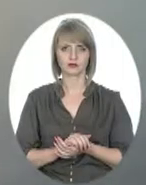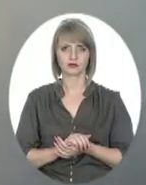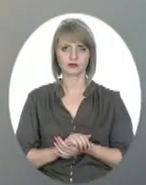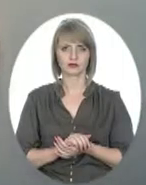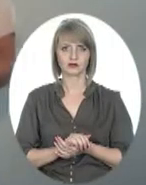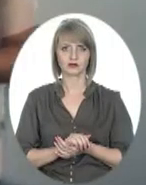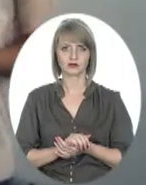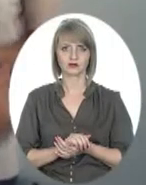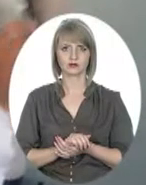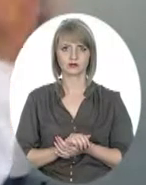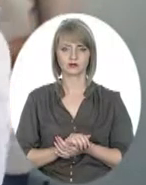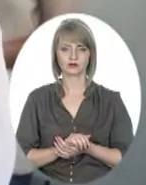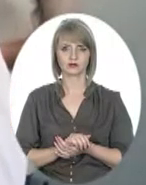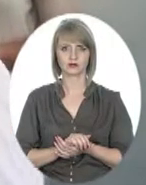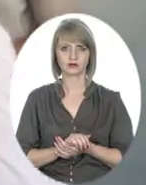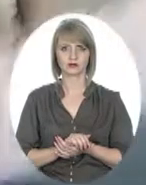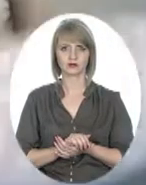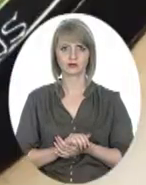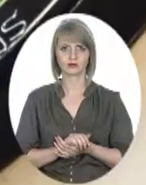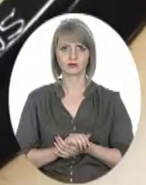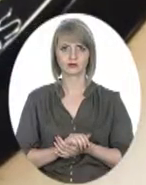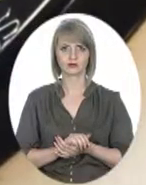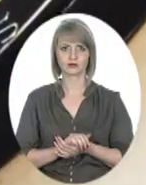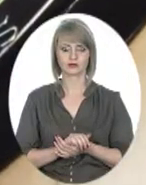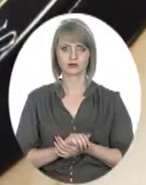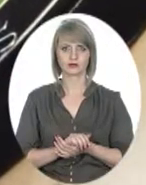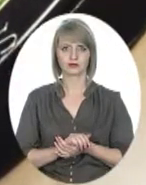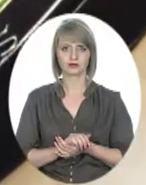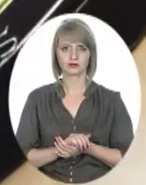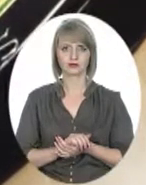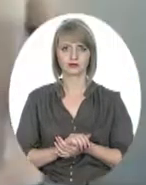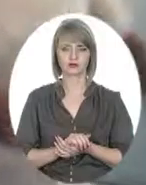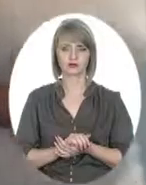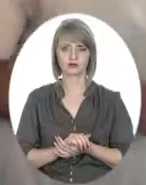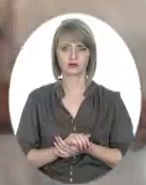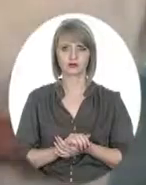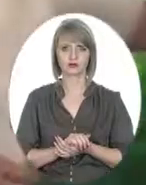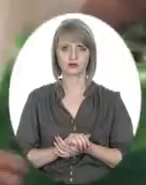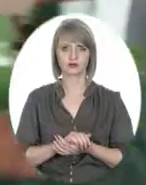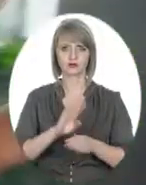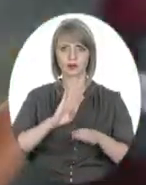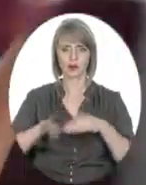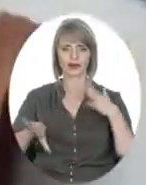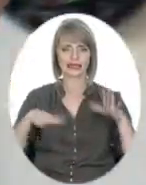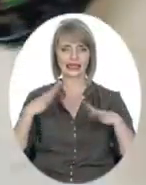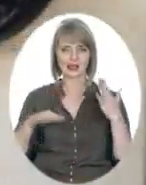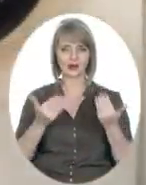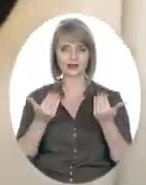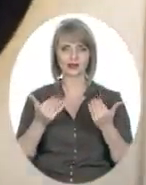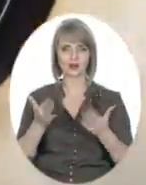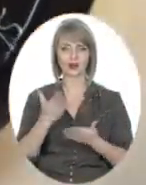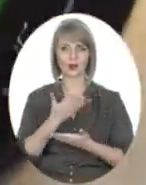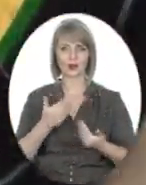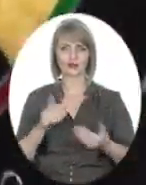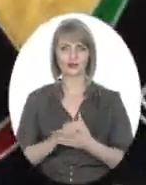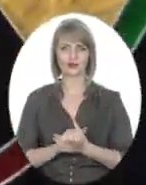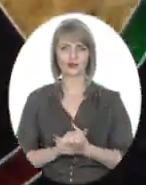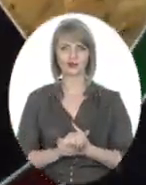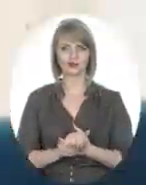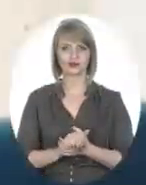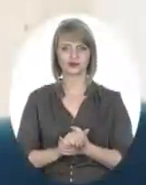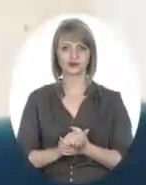позиции поднялась на 2-ю, что сказалось на общекомандном зачете азовчан на Королеве спорта и празднике Севера. Ведь результат инвалидов теперь идет